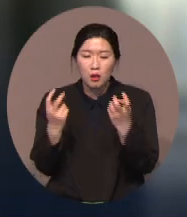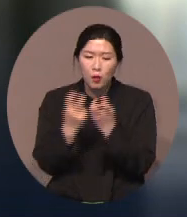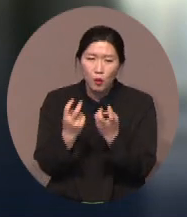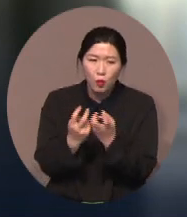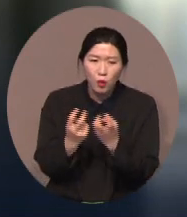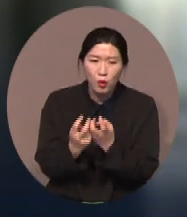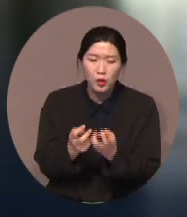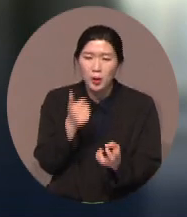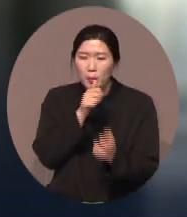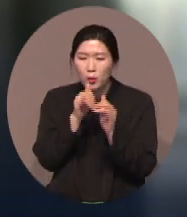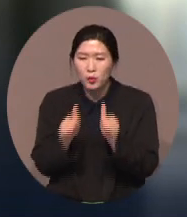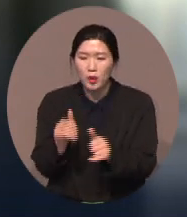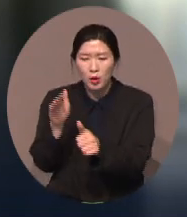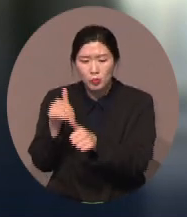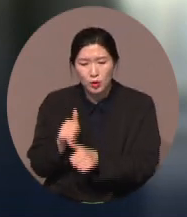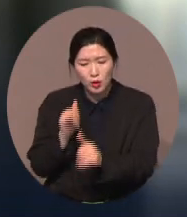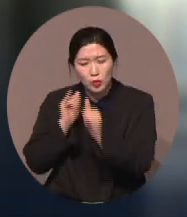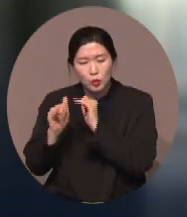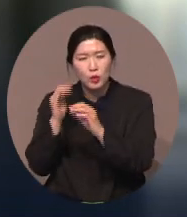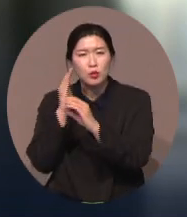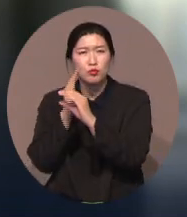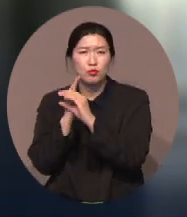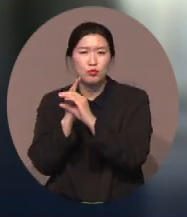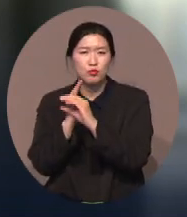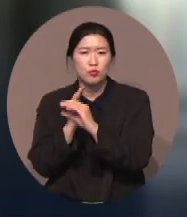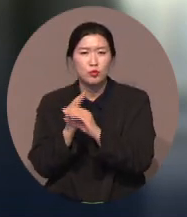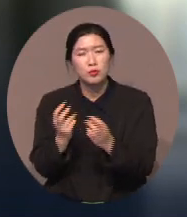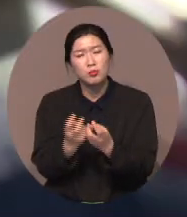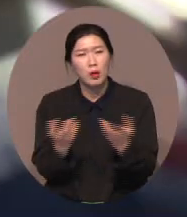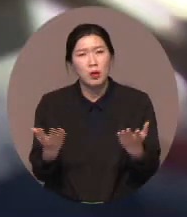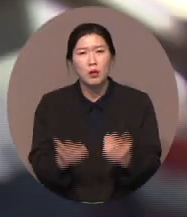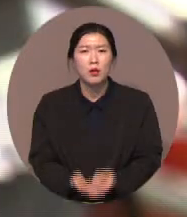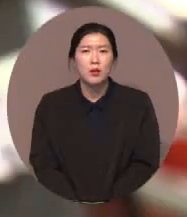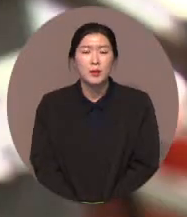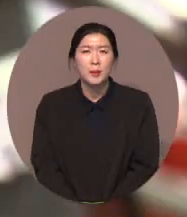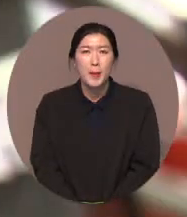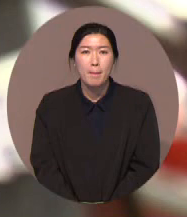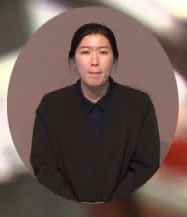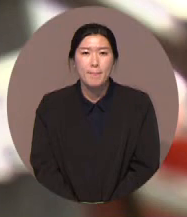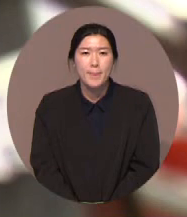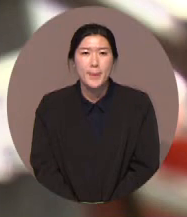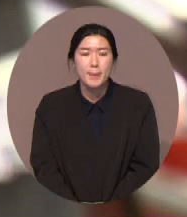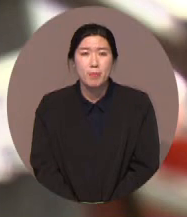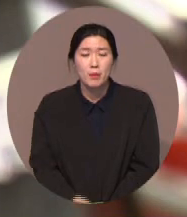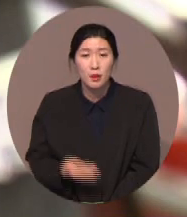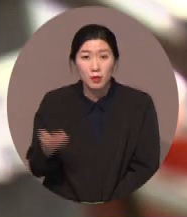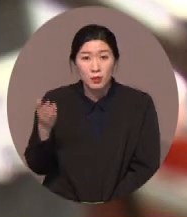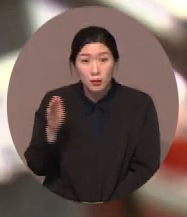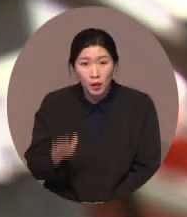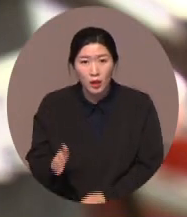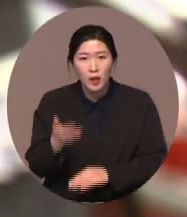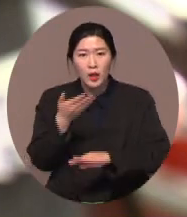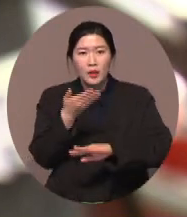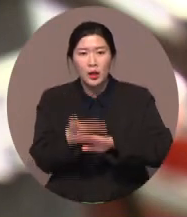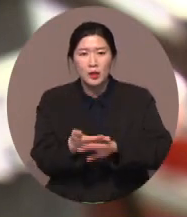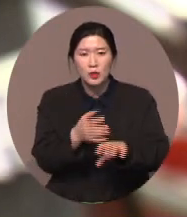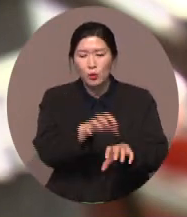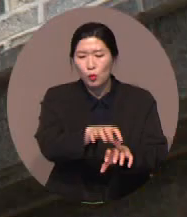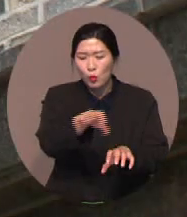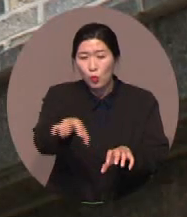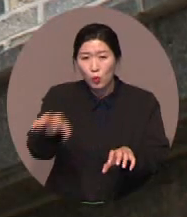지금 정신적으로 너무 힘들어 가지고 밥도 못 먹겠고 그런데 알고보니 같은 건물주의 또